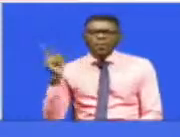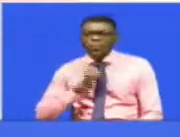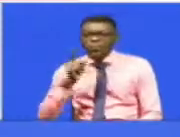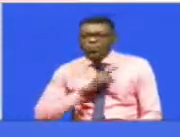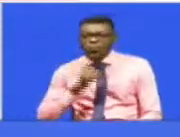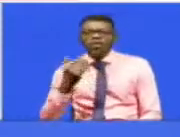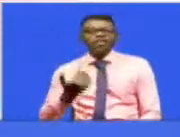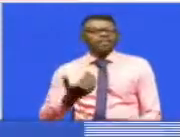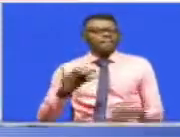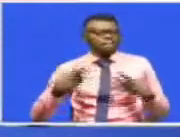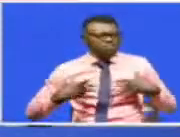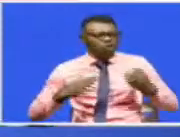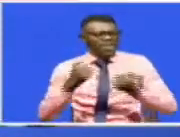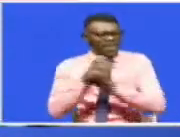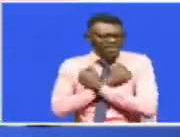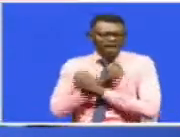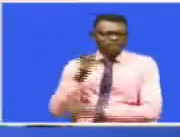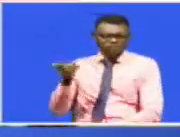charismatic